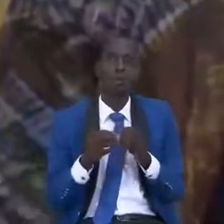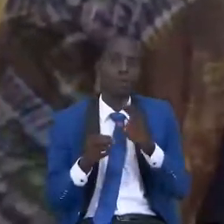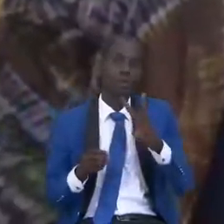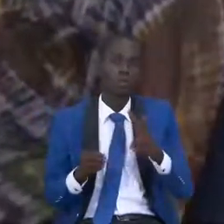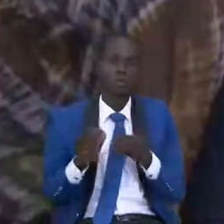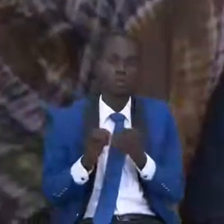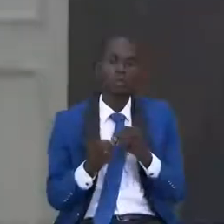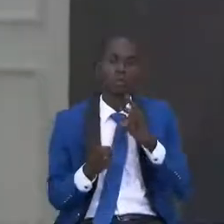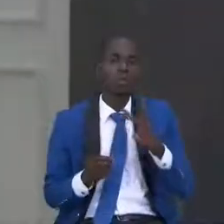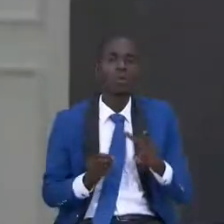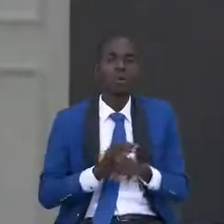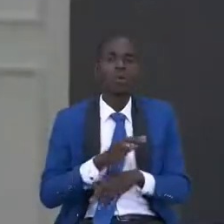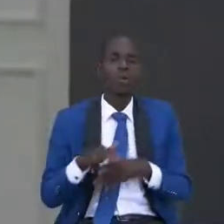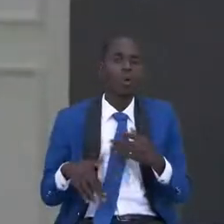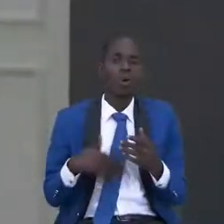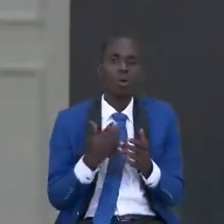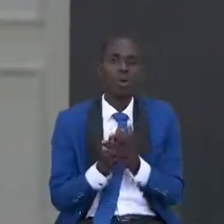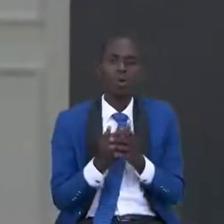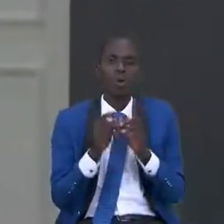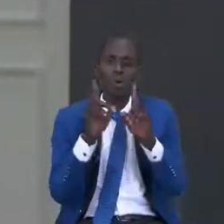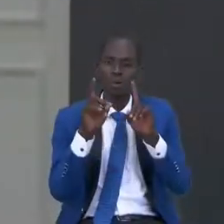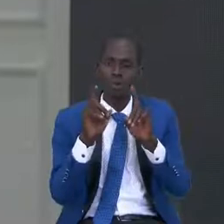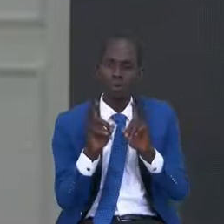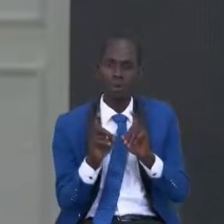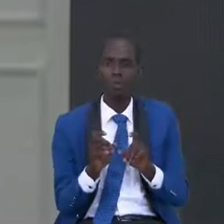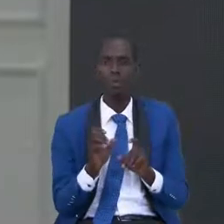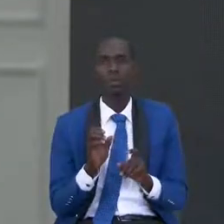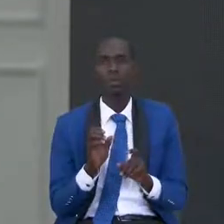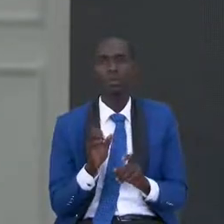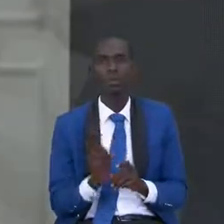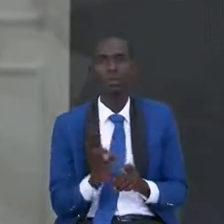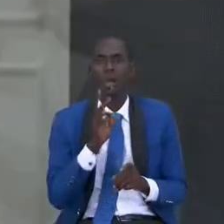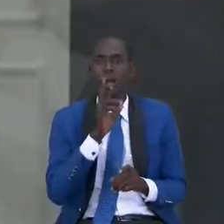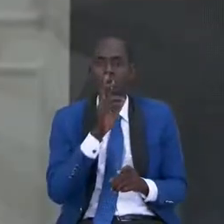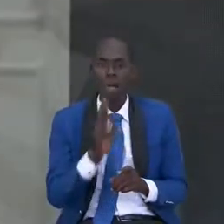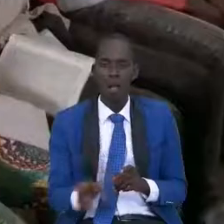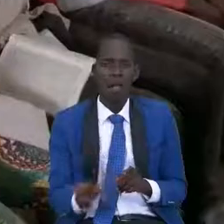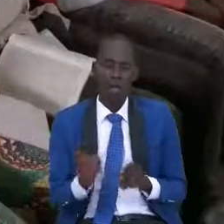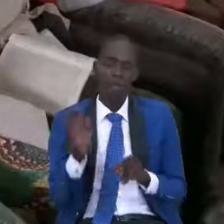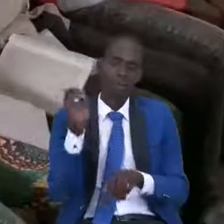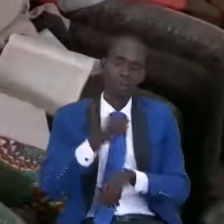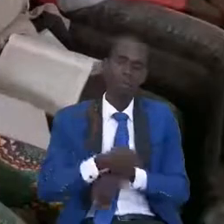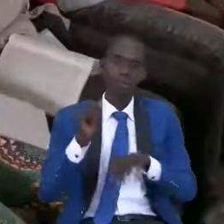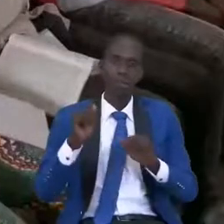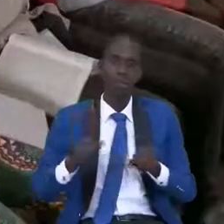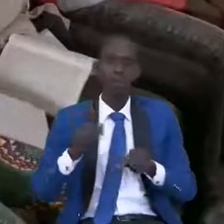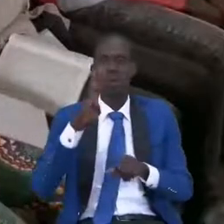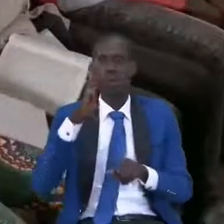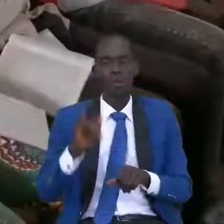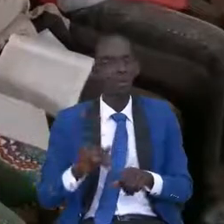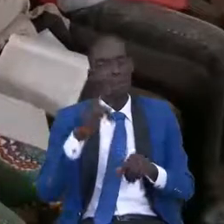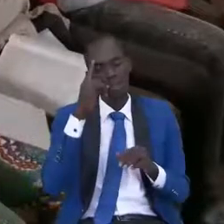Deuxième élément. Tous les tests et toutes les épreuves sont passables par la